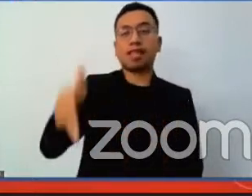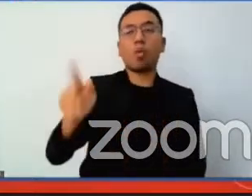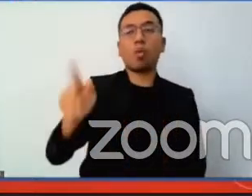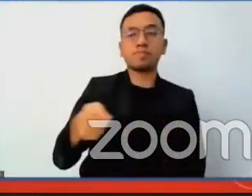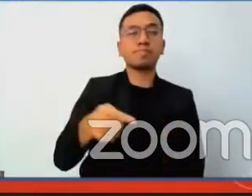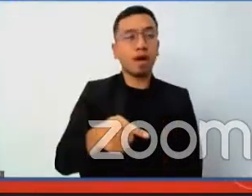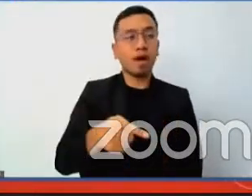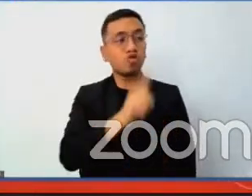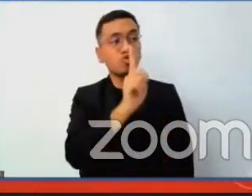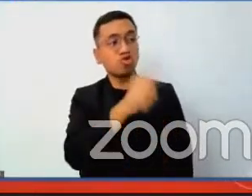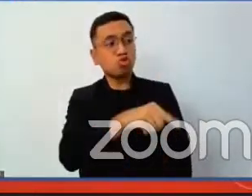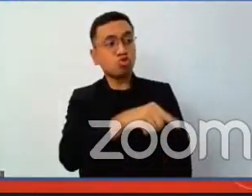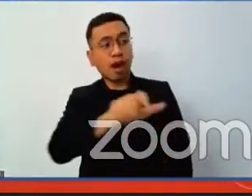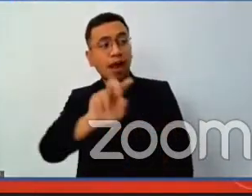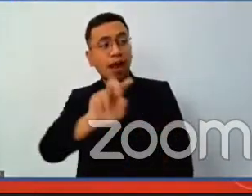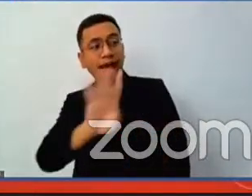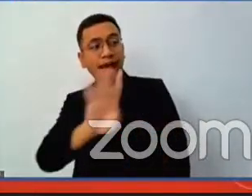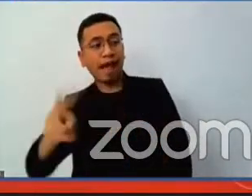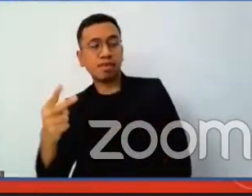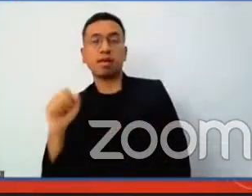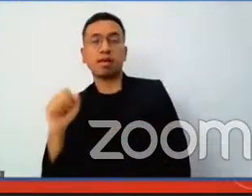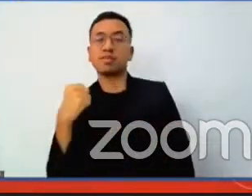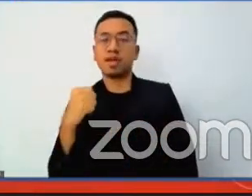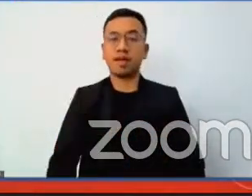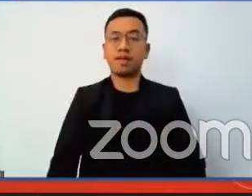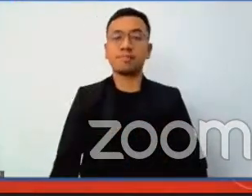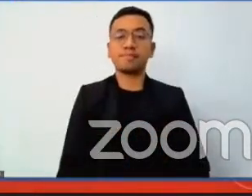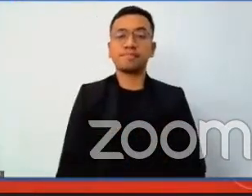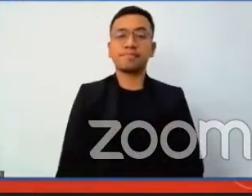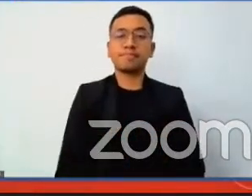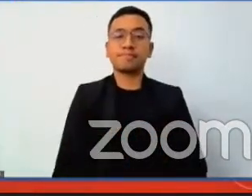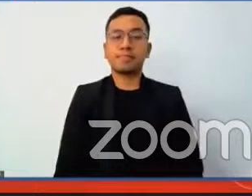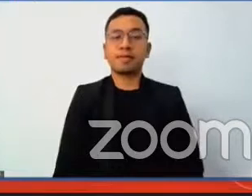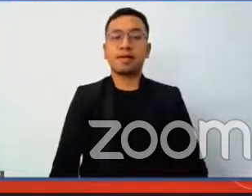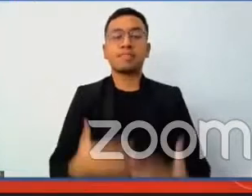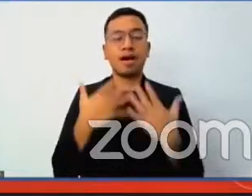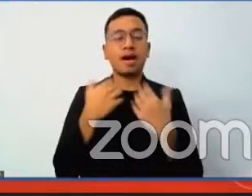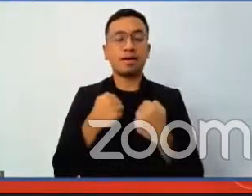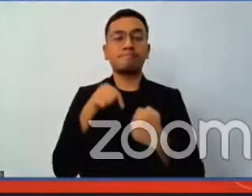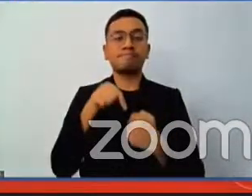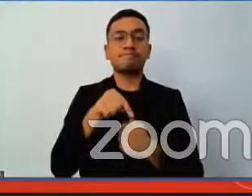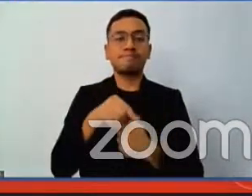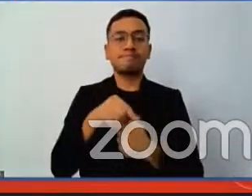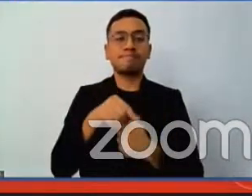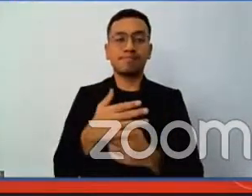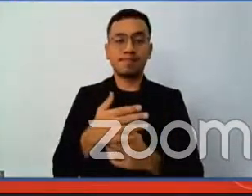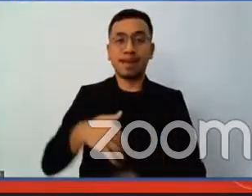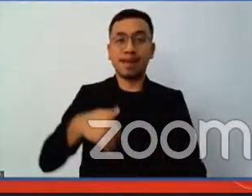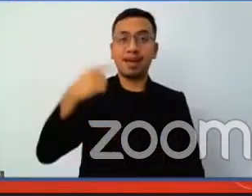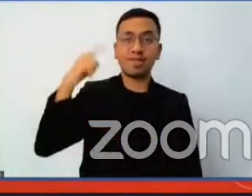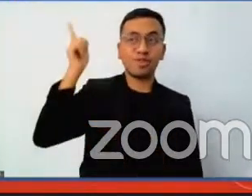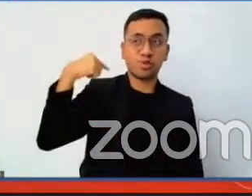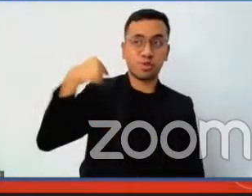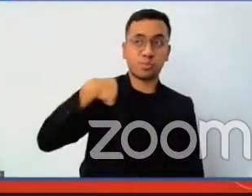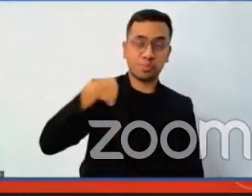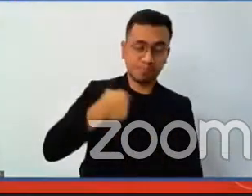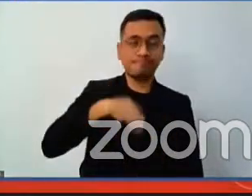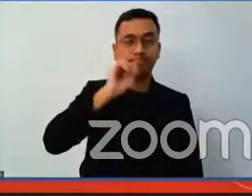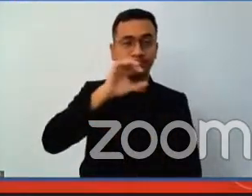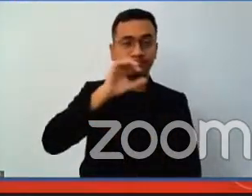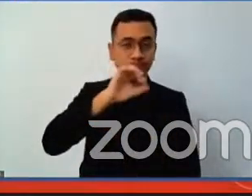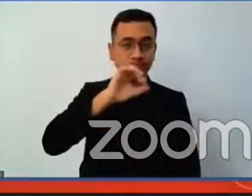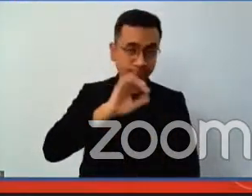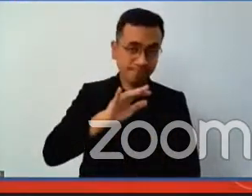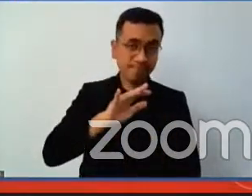bisa diwakilkan. Mudah-mudahan pertemuan kita pada kesempatan ini dengan menugaskan saya untuk menyampaikan